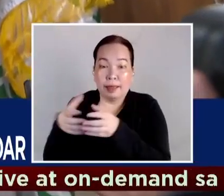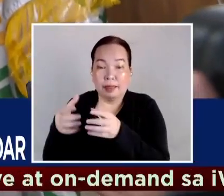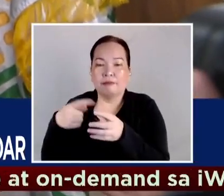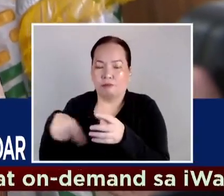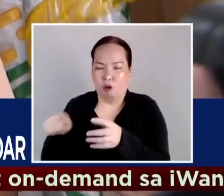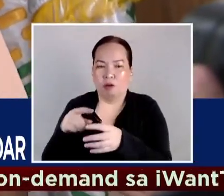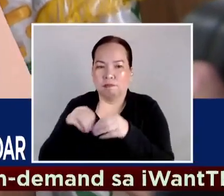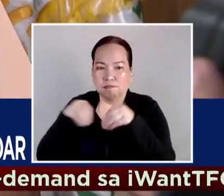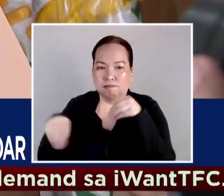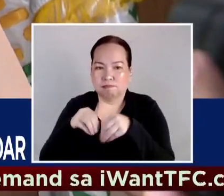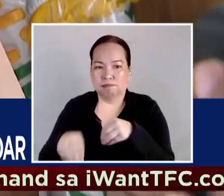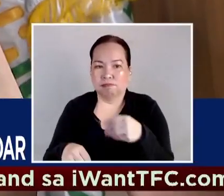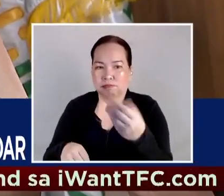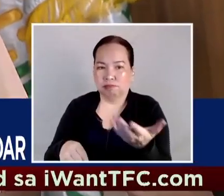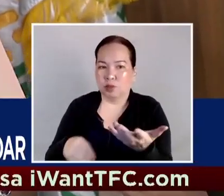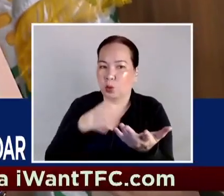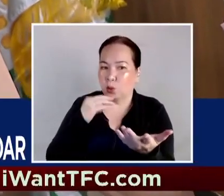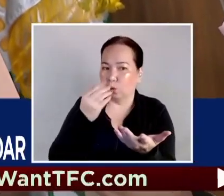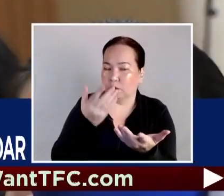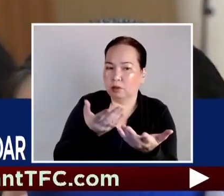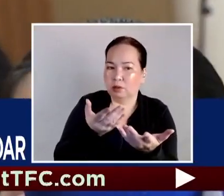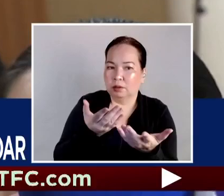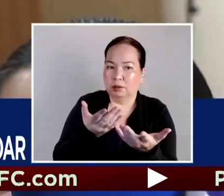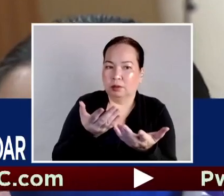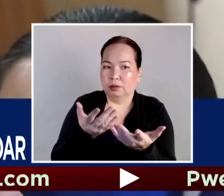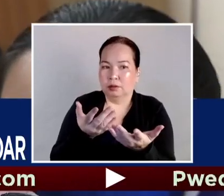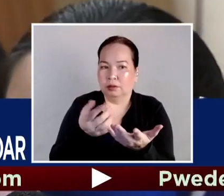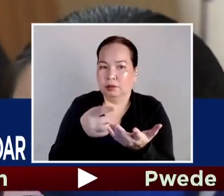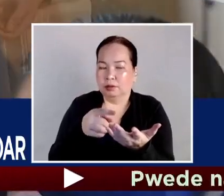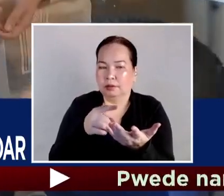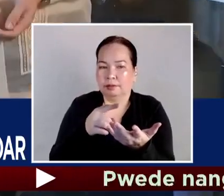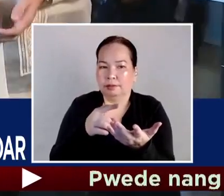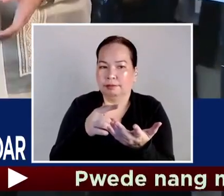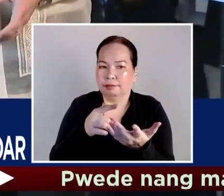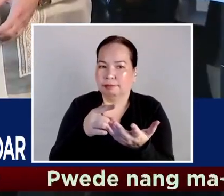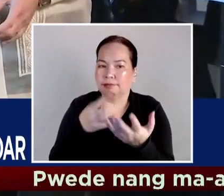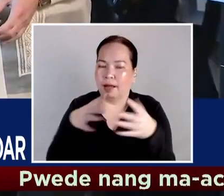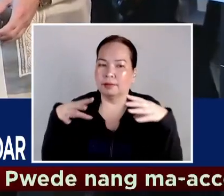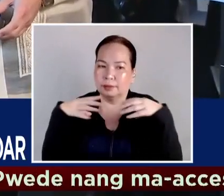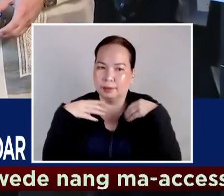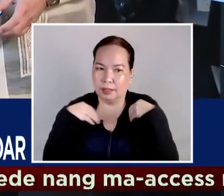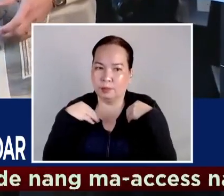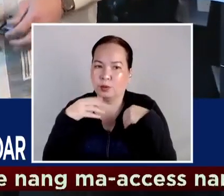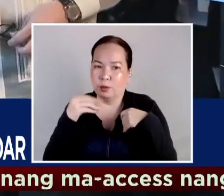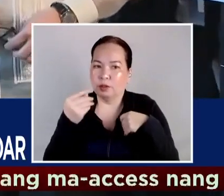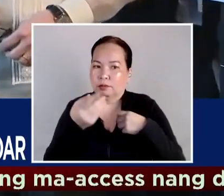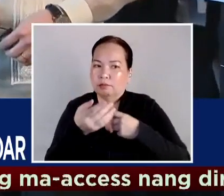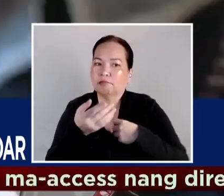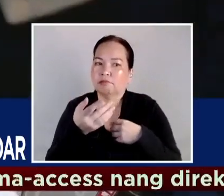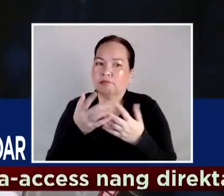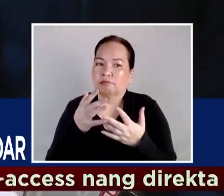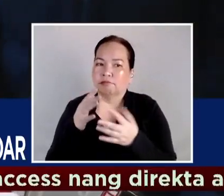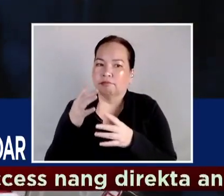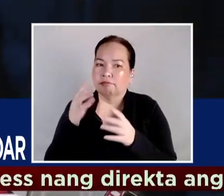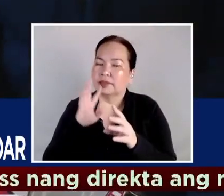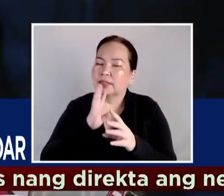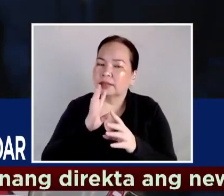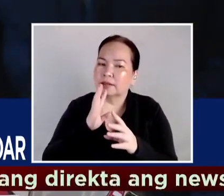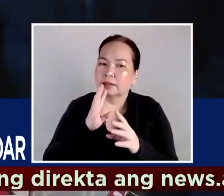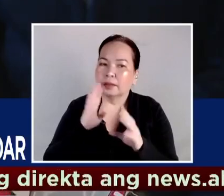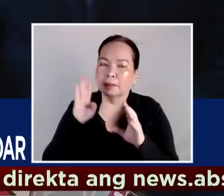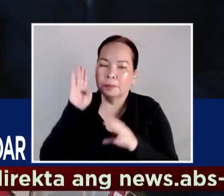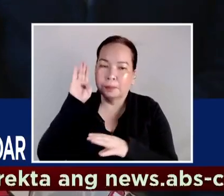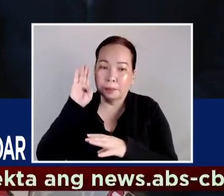Malugod na tinanggap ni outgoing Agriculture Secretary William Dar ang pahayag ni President-elect Ferdinand Marcos Jr. na pansamantala